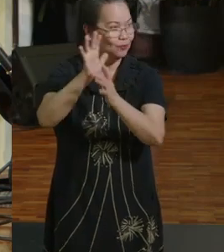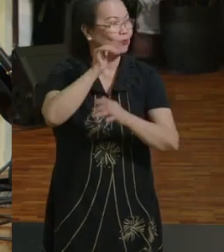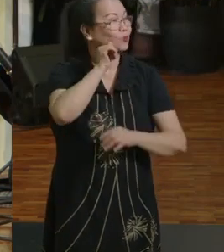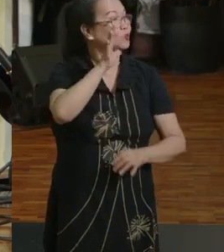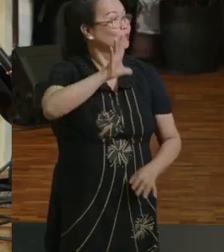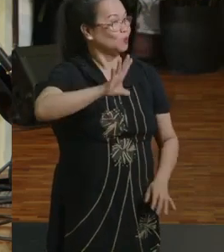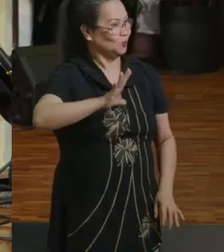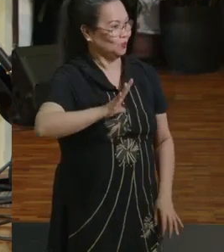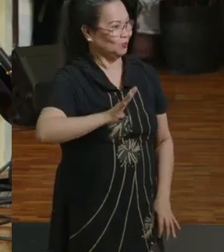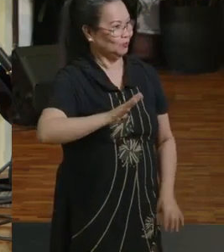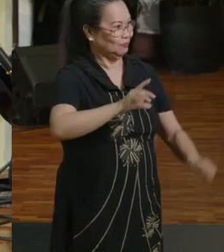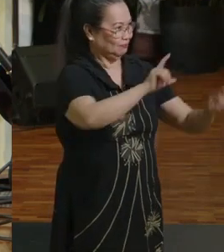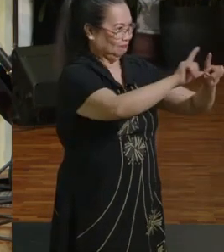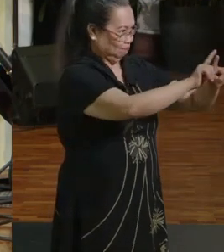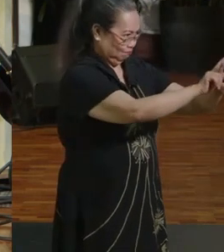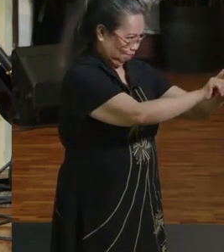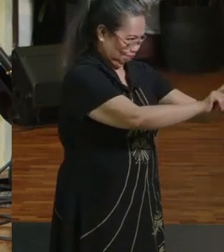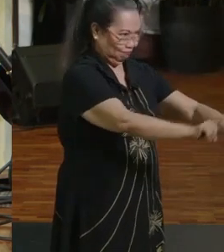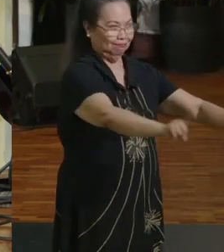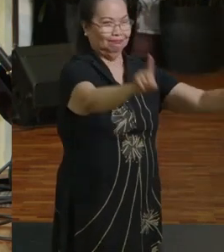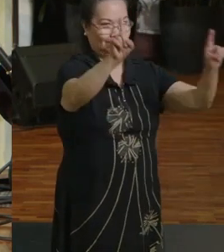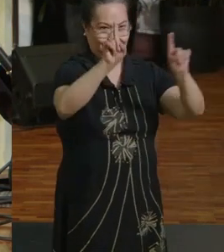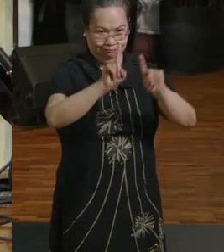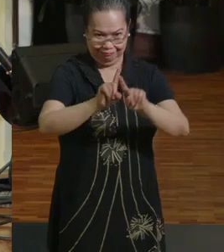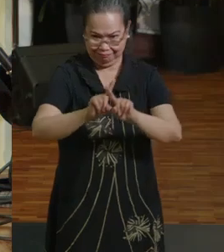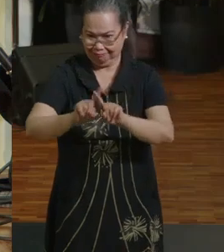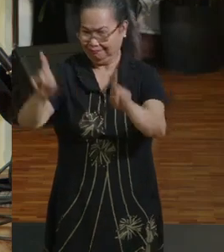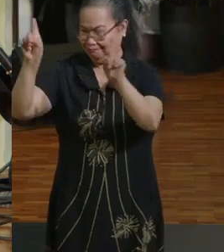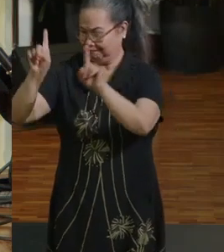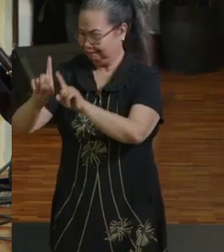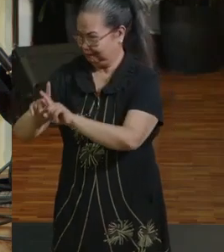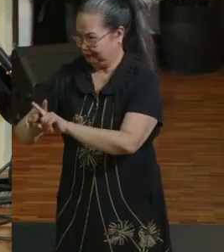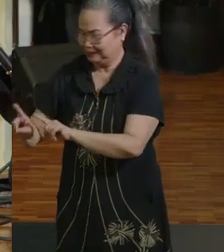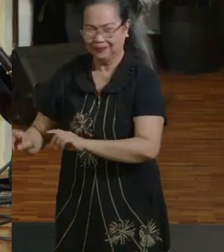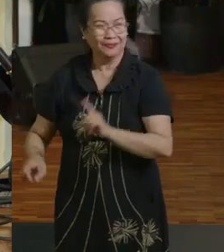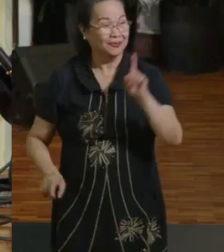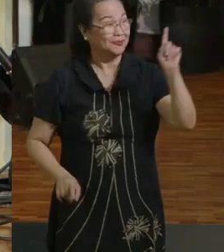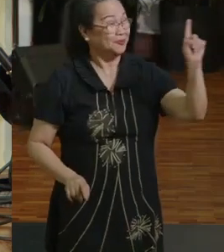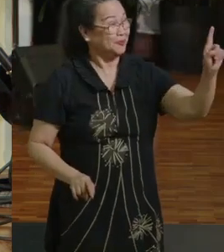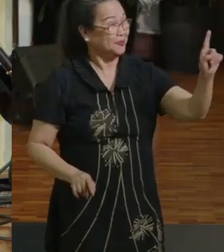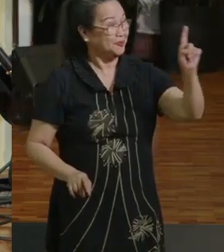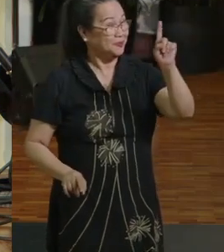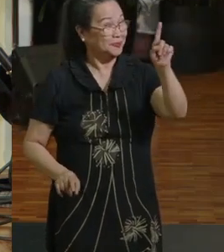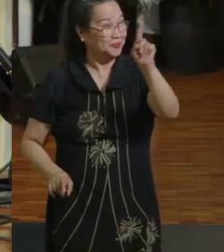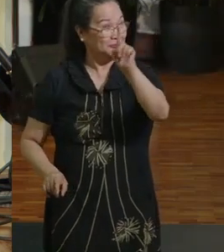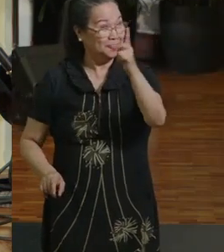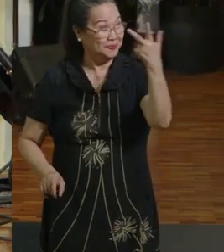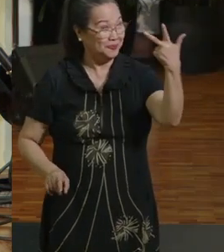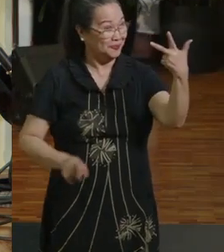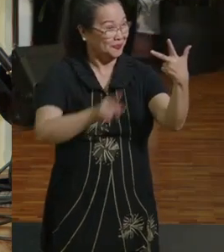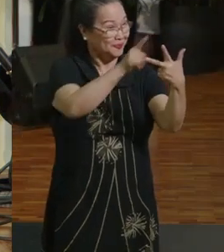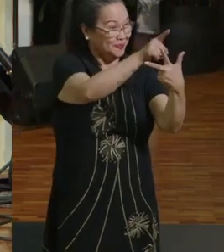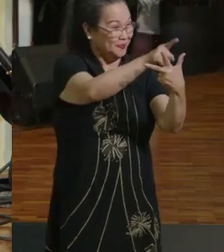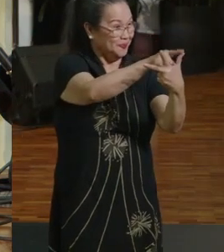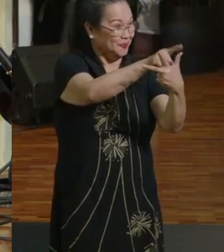Kababaihan ng iba't ibang katatayuan. Isa-isayin natin yung in-enumerate ni Lucas.